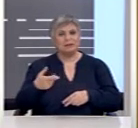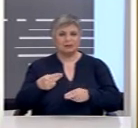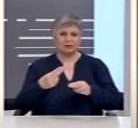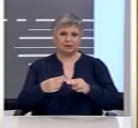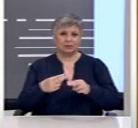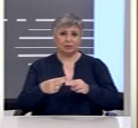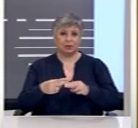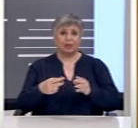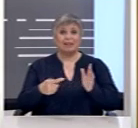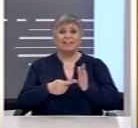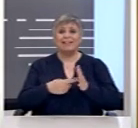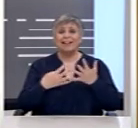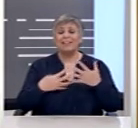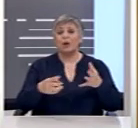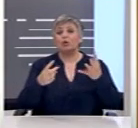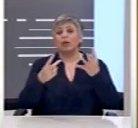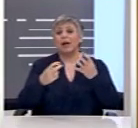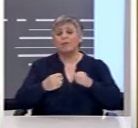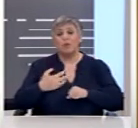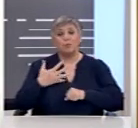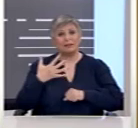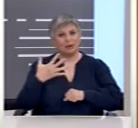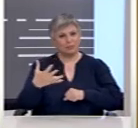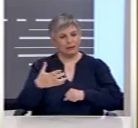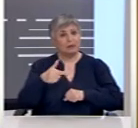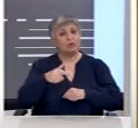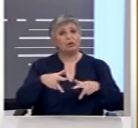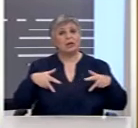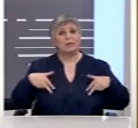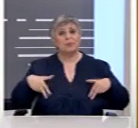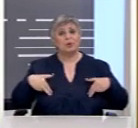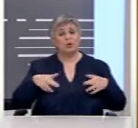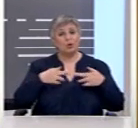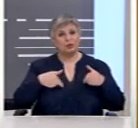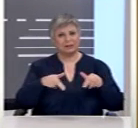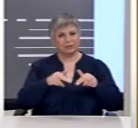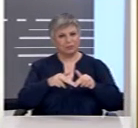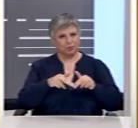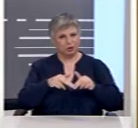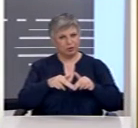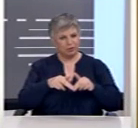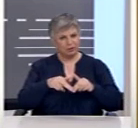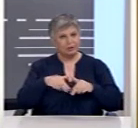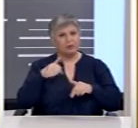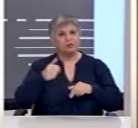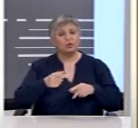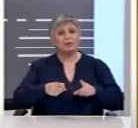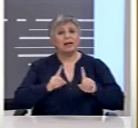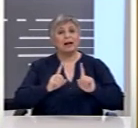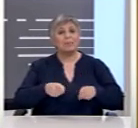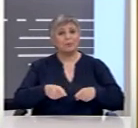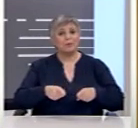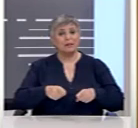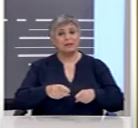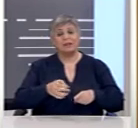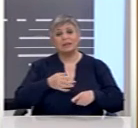ότι το 1975 υπήρξε απόφαση του Υπουργικού Συμβουλίου όπου παραχωρήθηκε στον Υπουργό